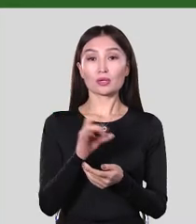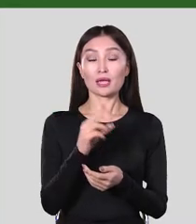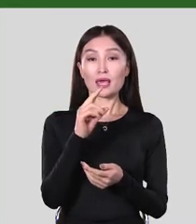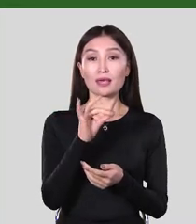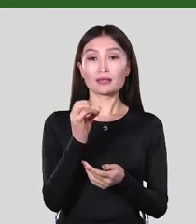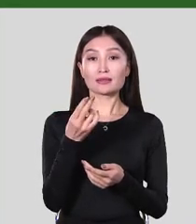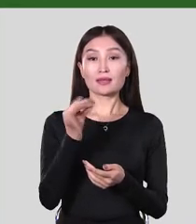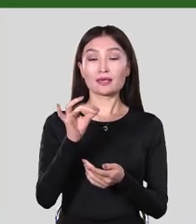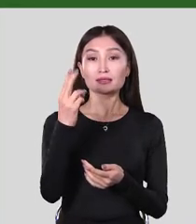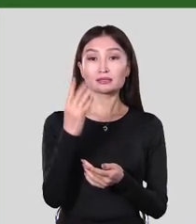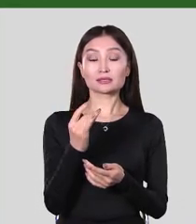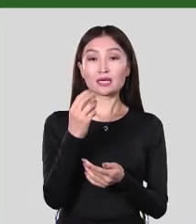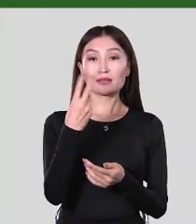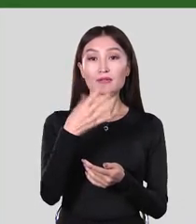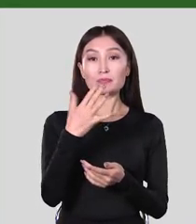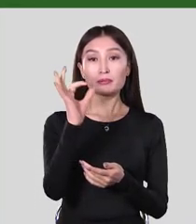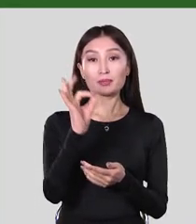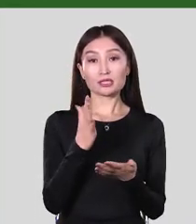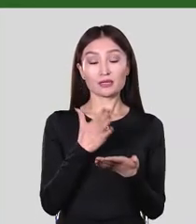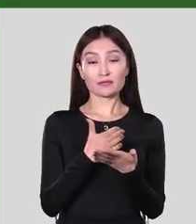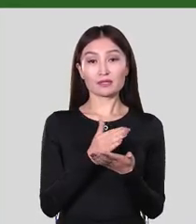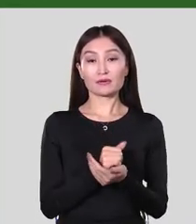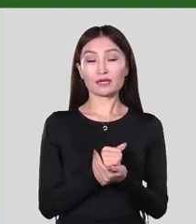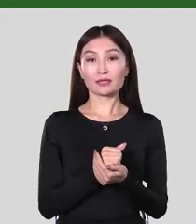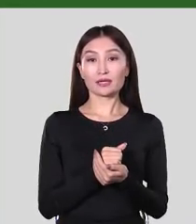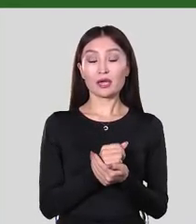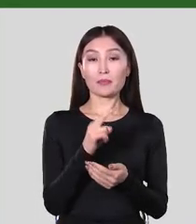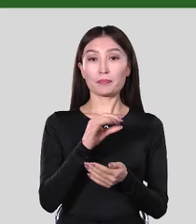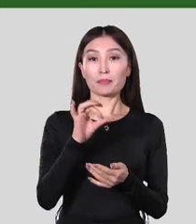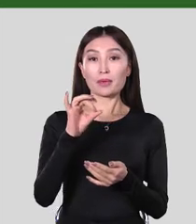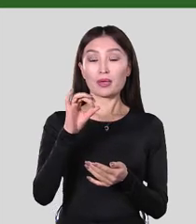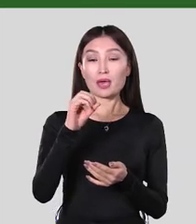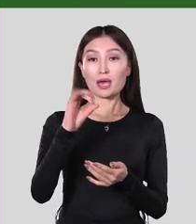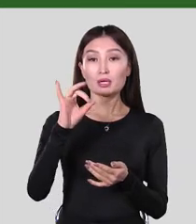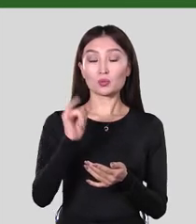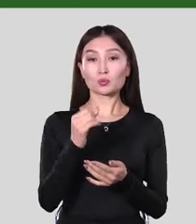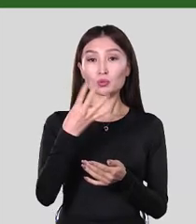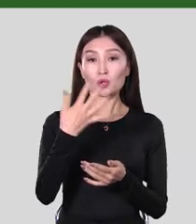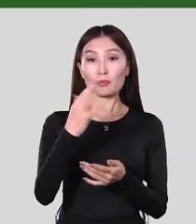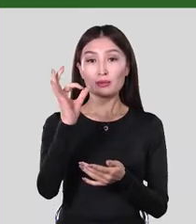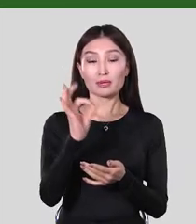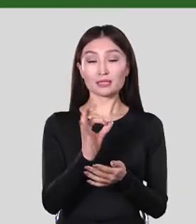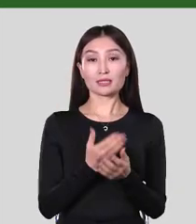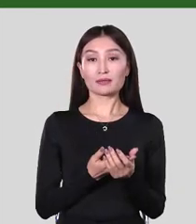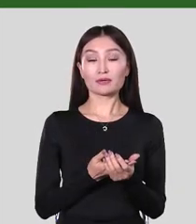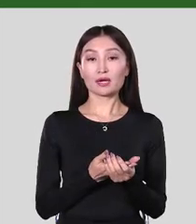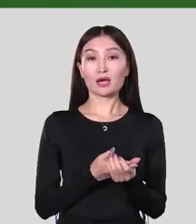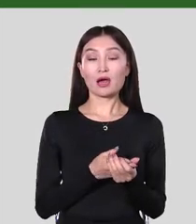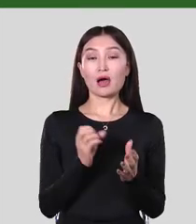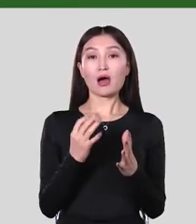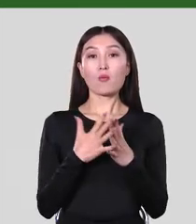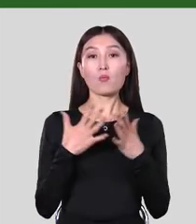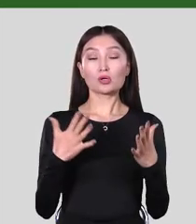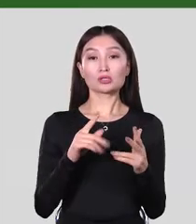индейцы составляют 25%, в Перу 45%, а